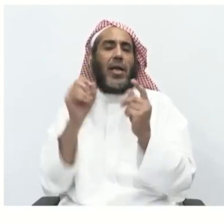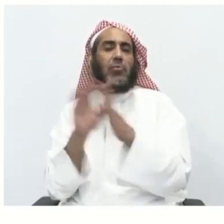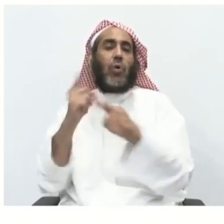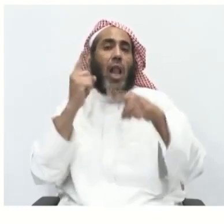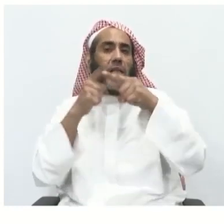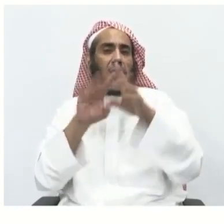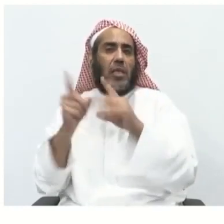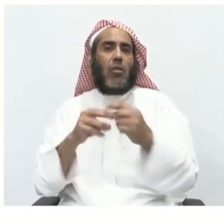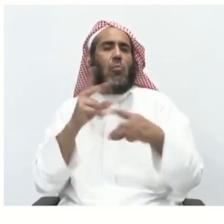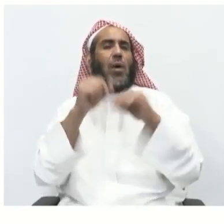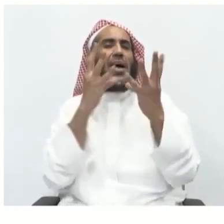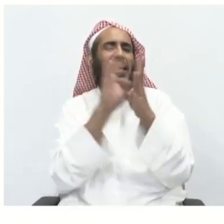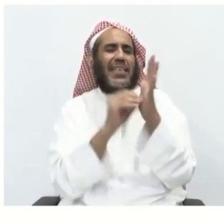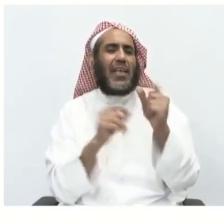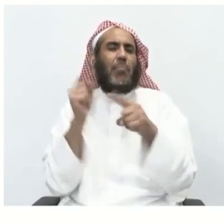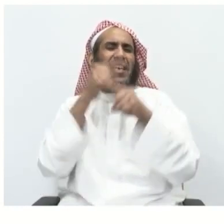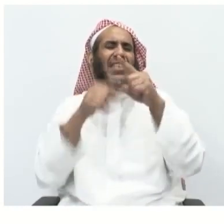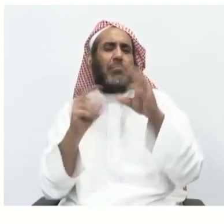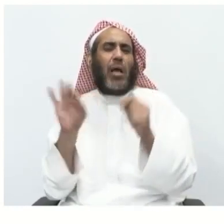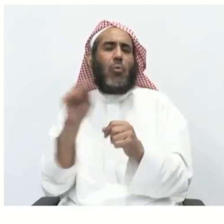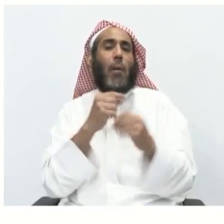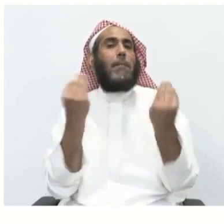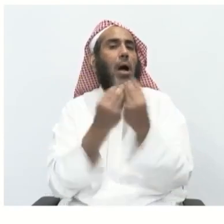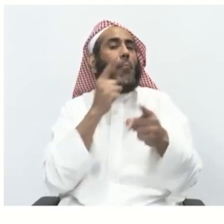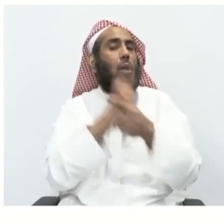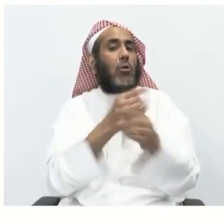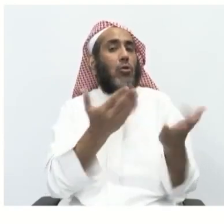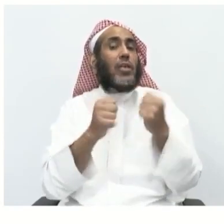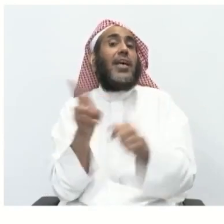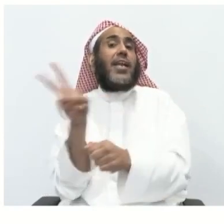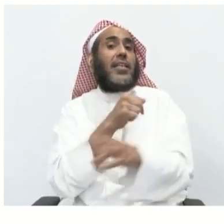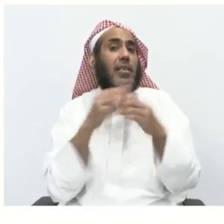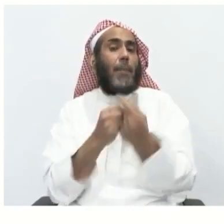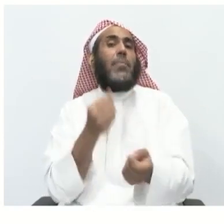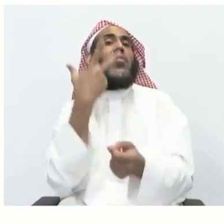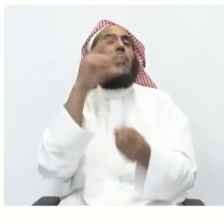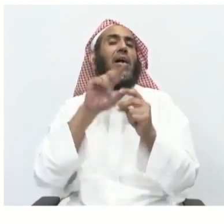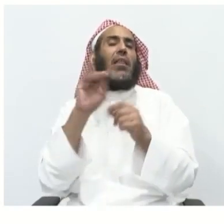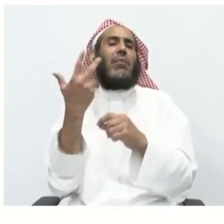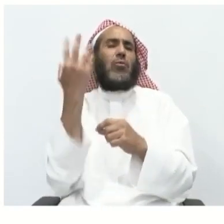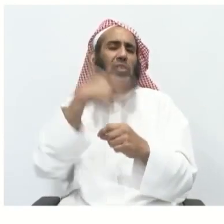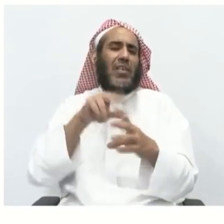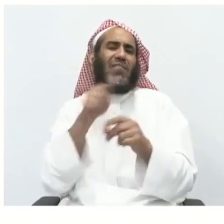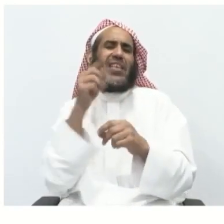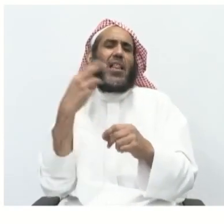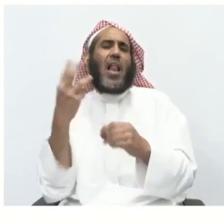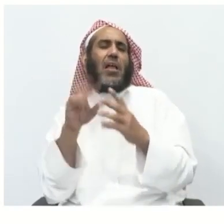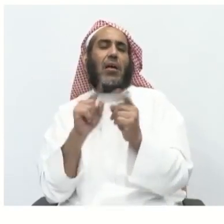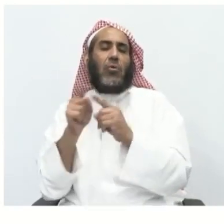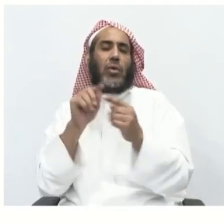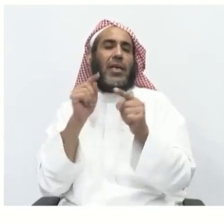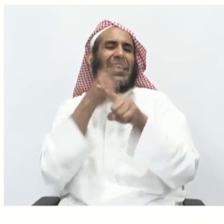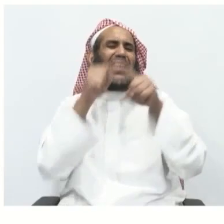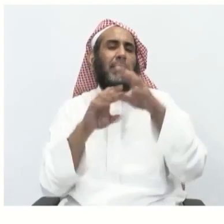الحديد ثم حساب النسبه الموليه ستحسبها مع معلمك ستعطيني الناتج 98.3 وهنا